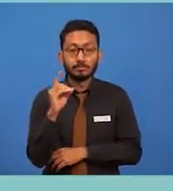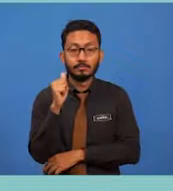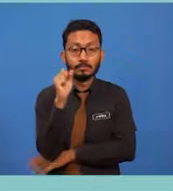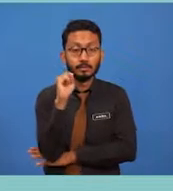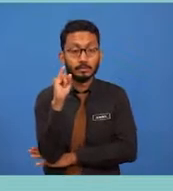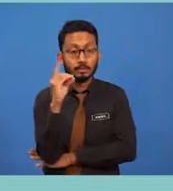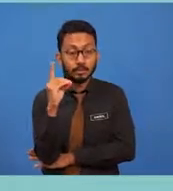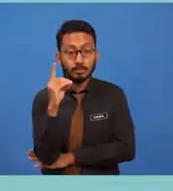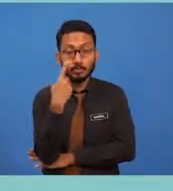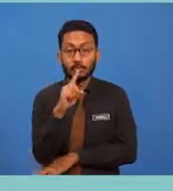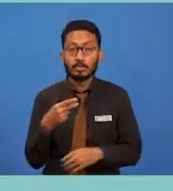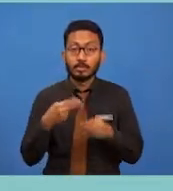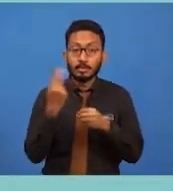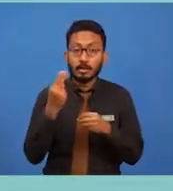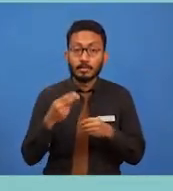air sahaja.